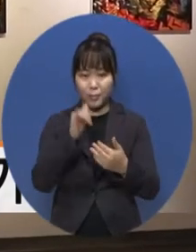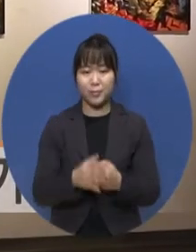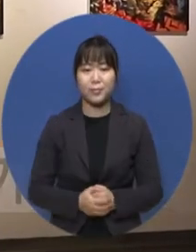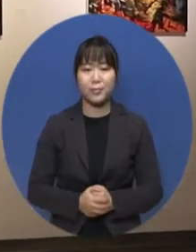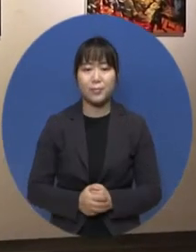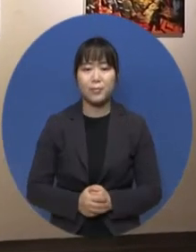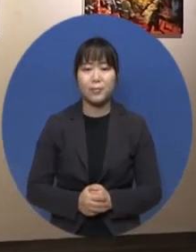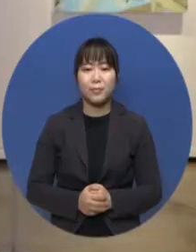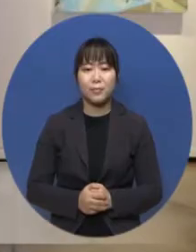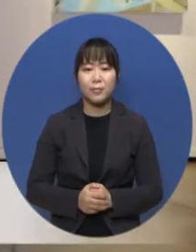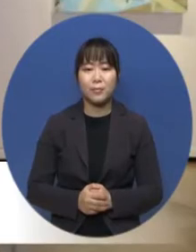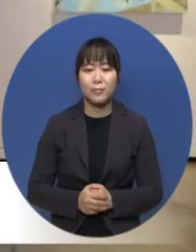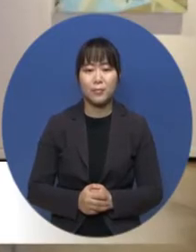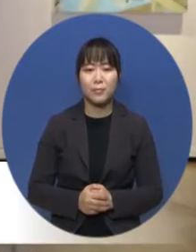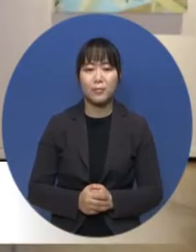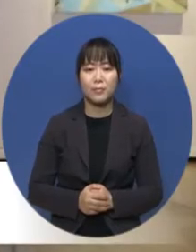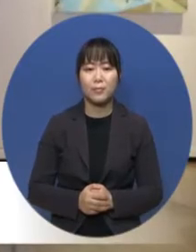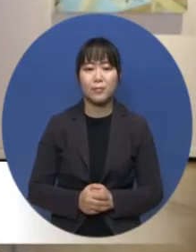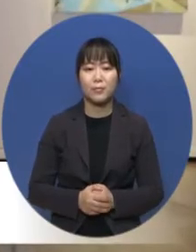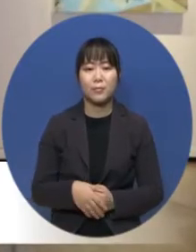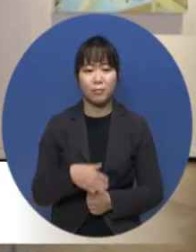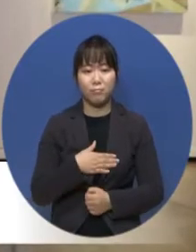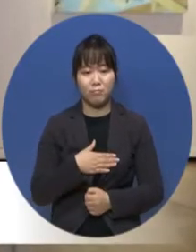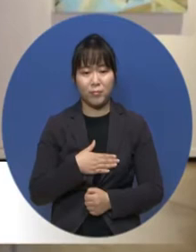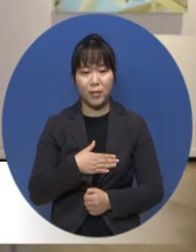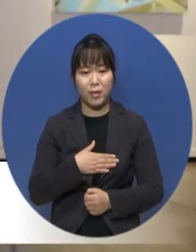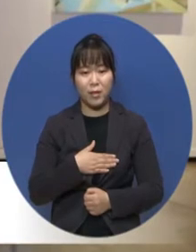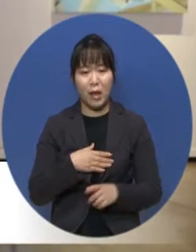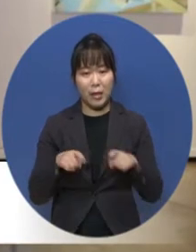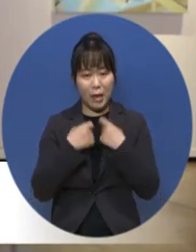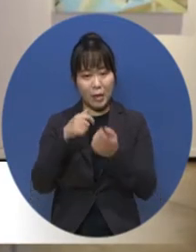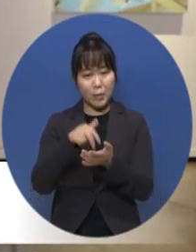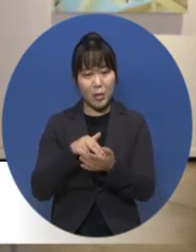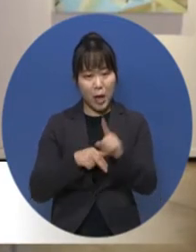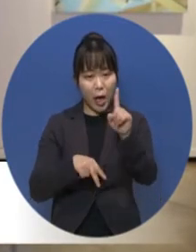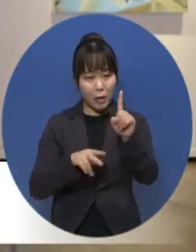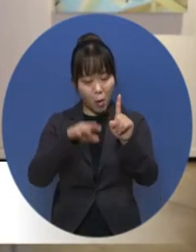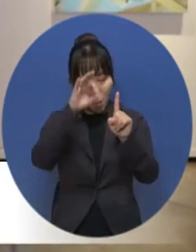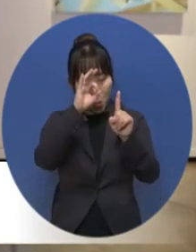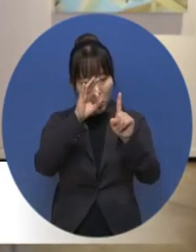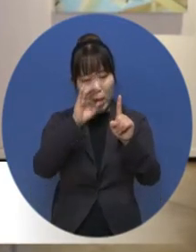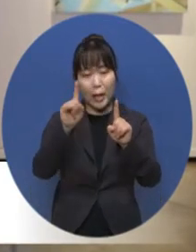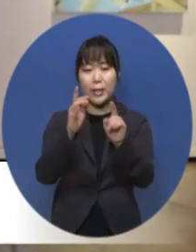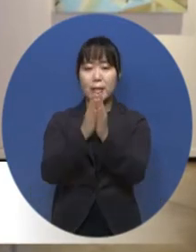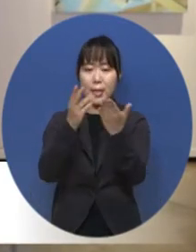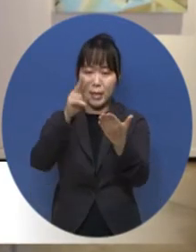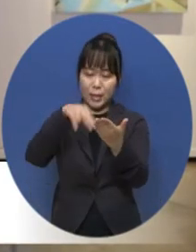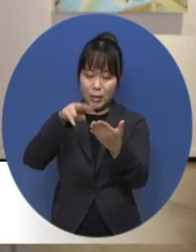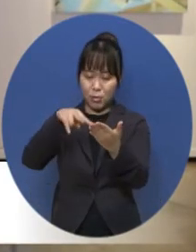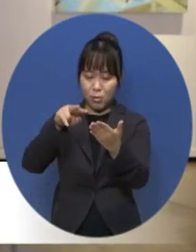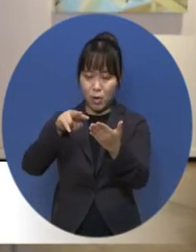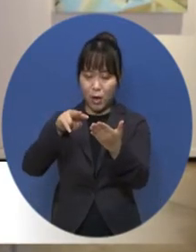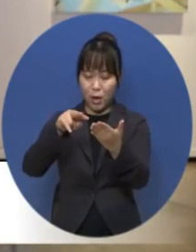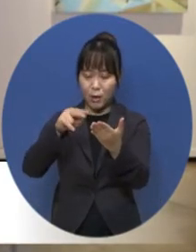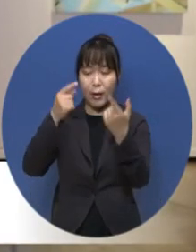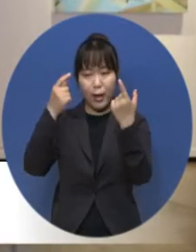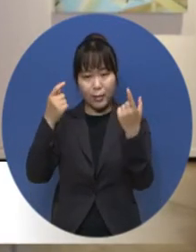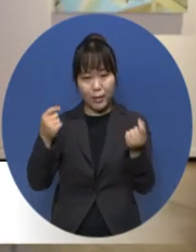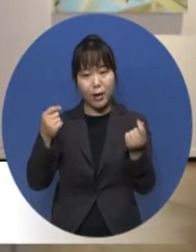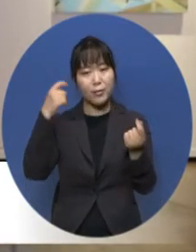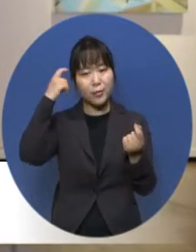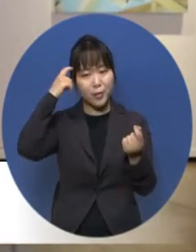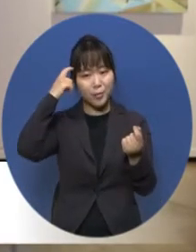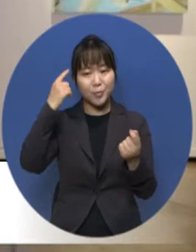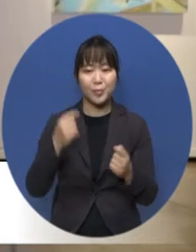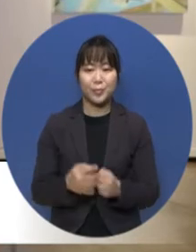있습니다. 저는 개인적으로 한 점의 작품을 감상하는 것은 한 권의 책을 읽는 것과 같다라는 이제 그런